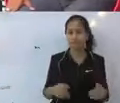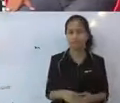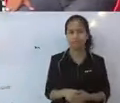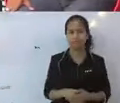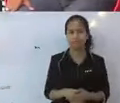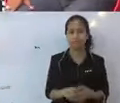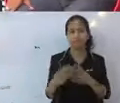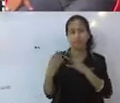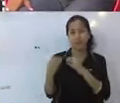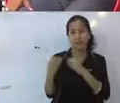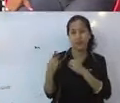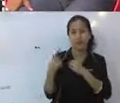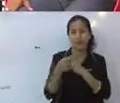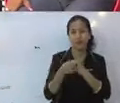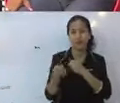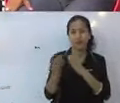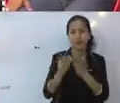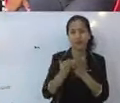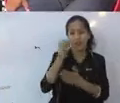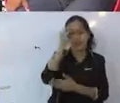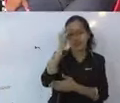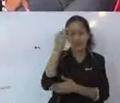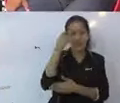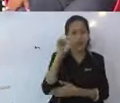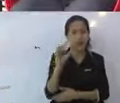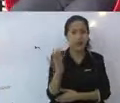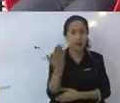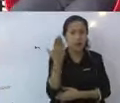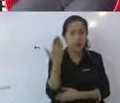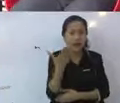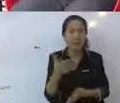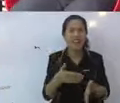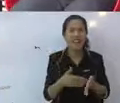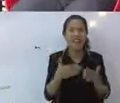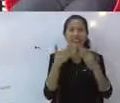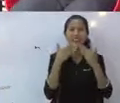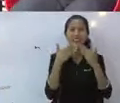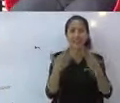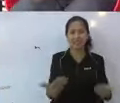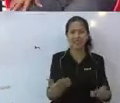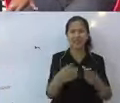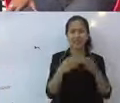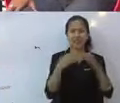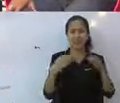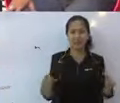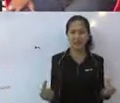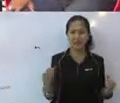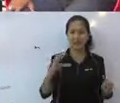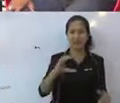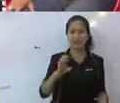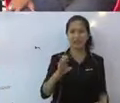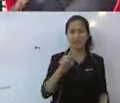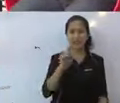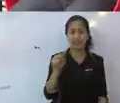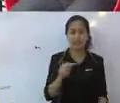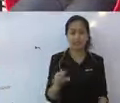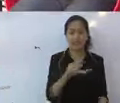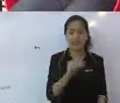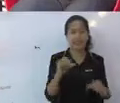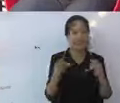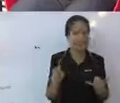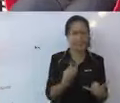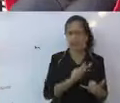ay may natutunan po tayo ngayong umaga pong ito. No, again, maraming salamat Ma'am Ces at inabot na tayo ng ating oras for this morning. Wala nang